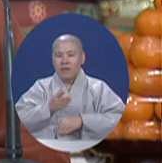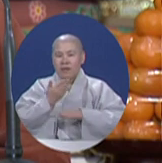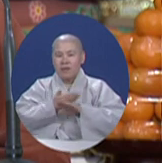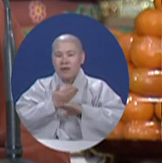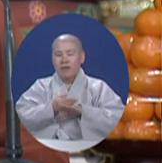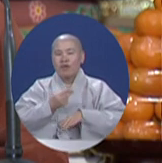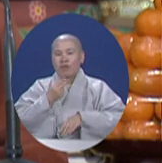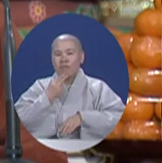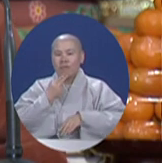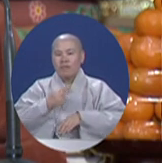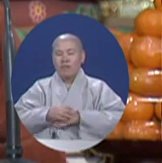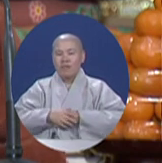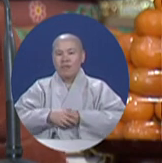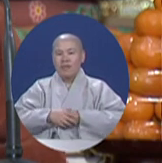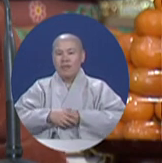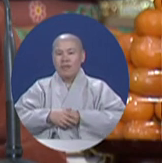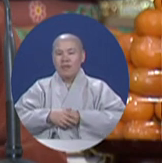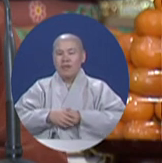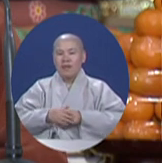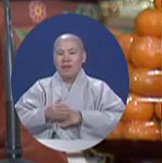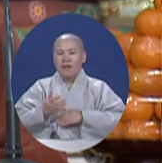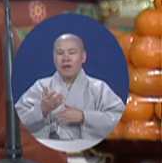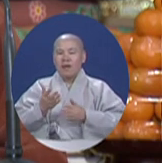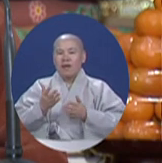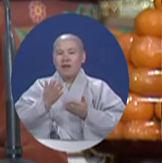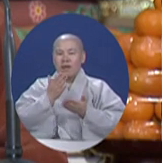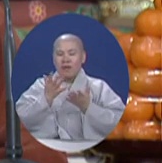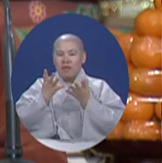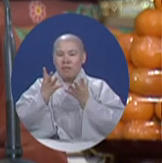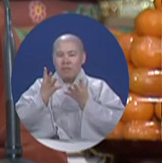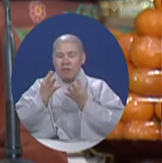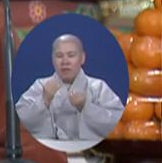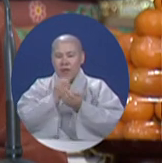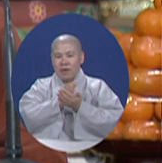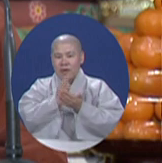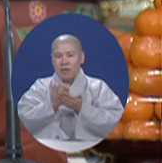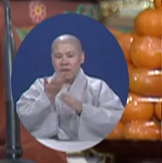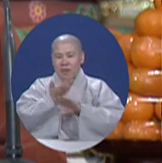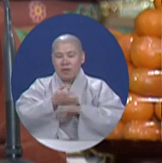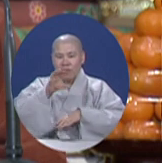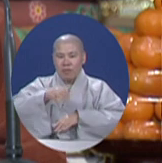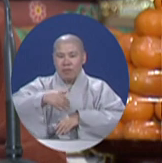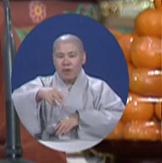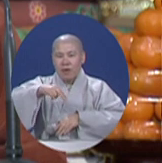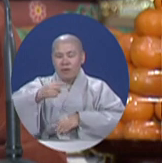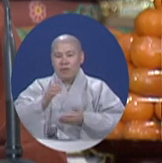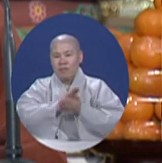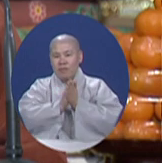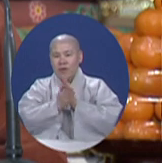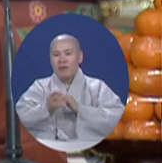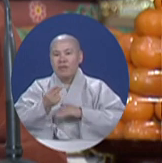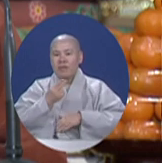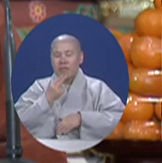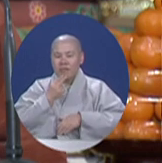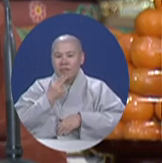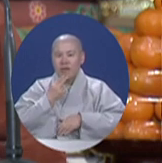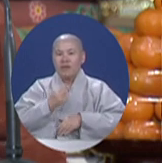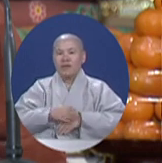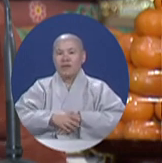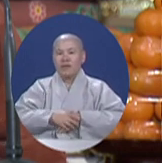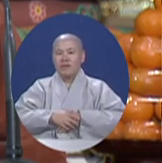그리고 이 만수의 불변이라 만 가지 다른 데 들어가도 변함이 없다. 근 불가너